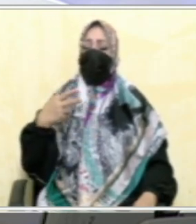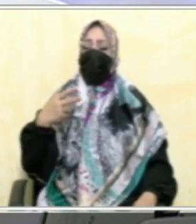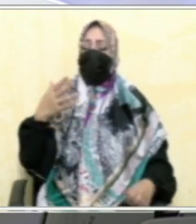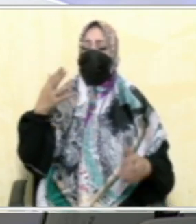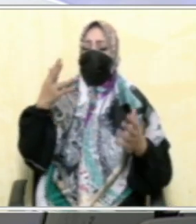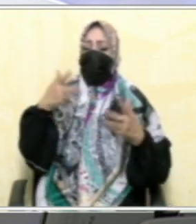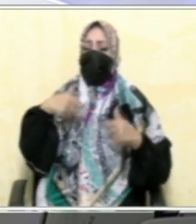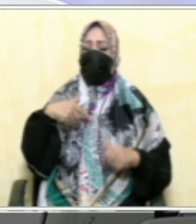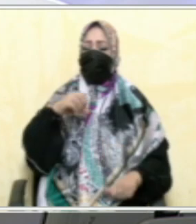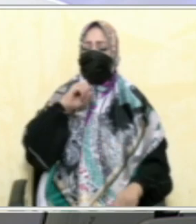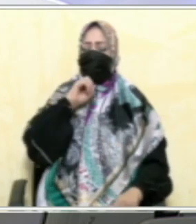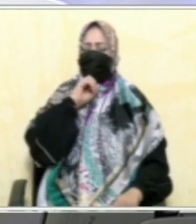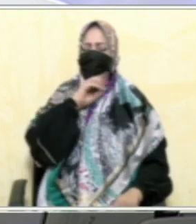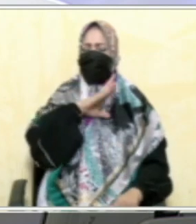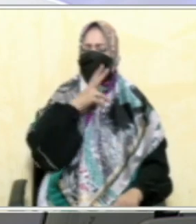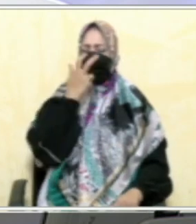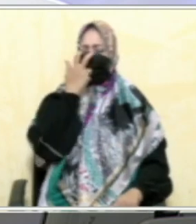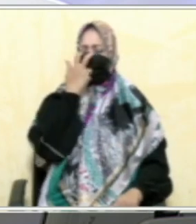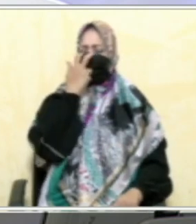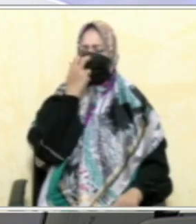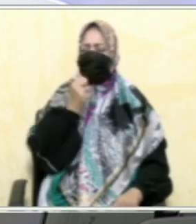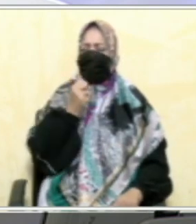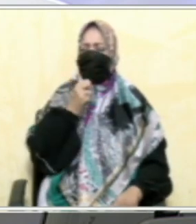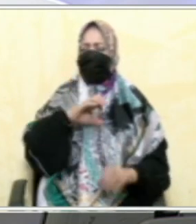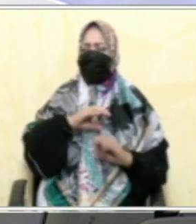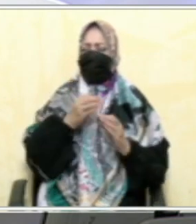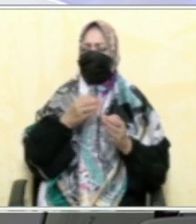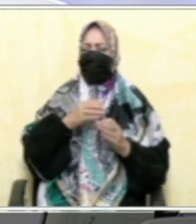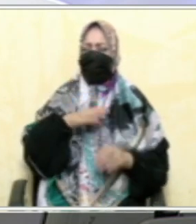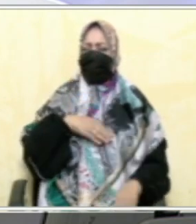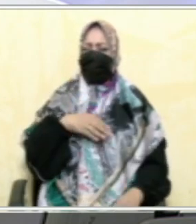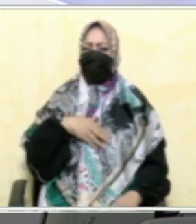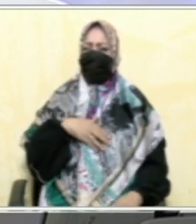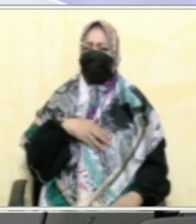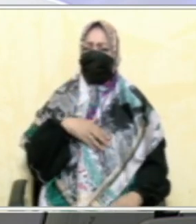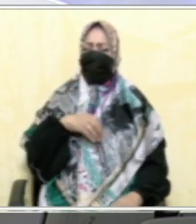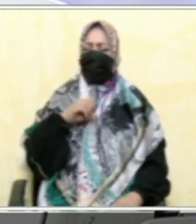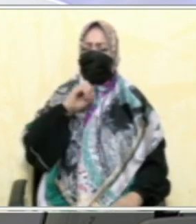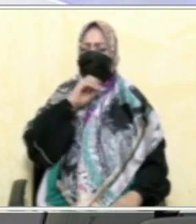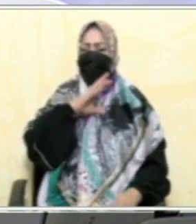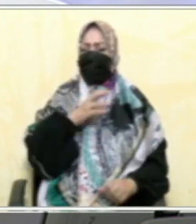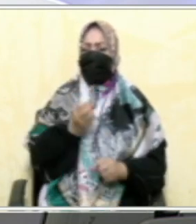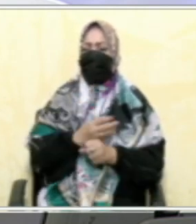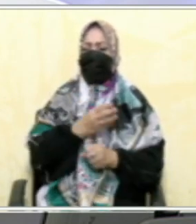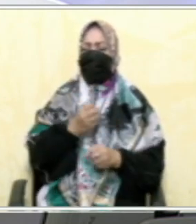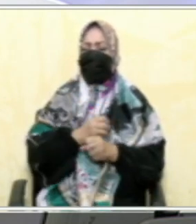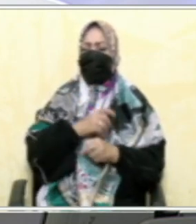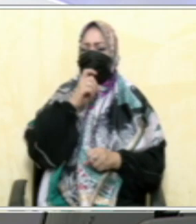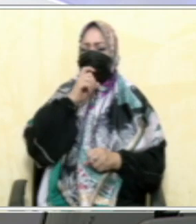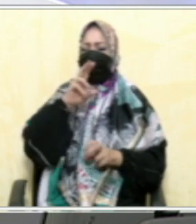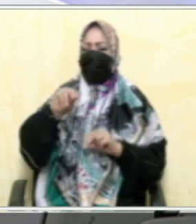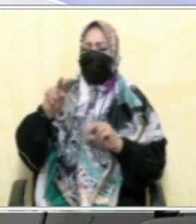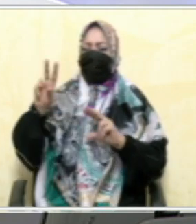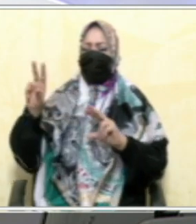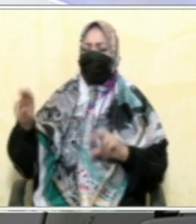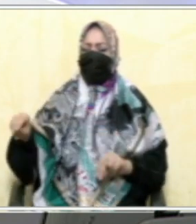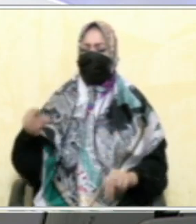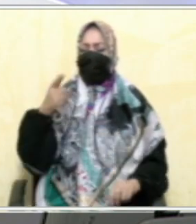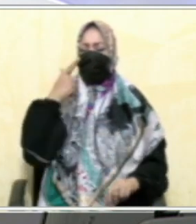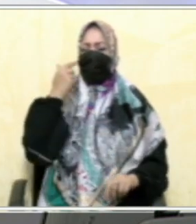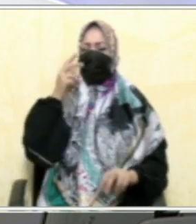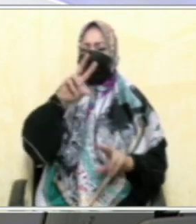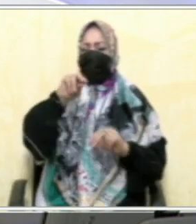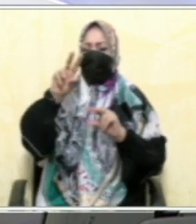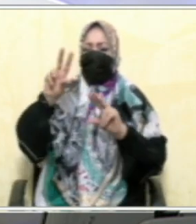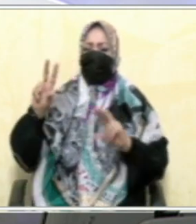مع المرأة والرجل مع الرجل، وهذا هو اللواط الذي أخبر الله تعالى أن قوم لوط كانوا يعملون